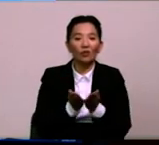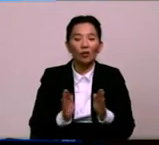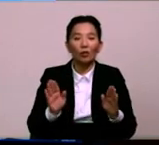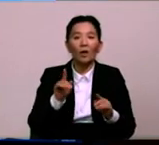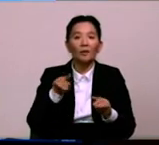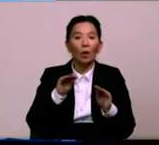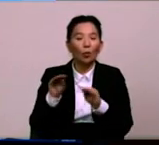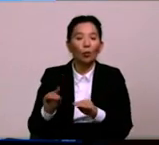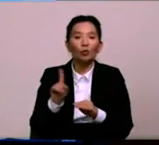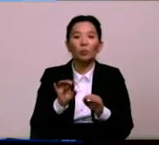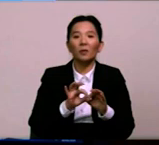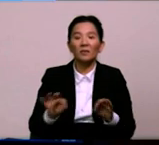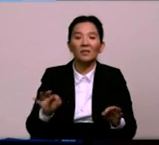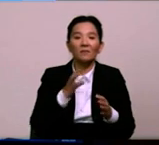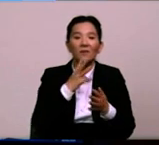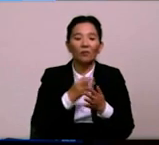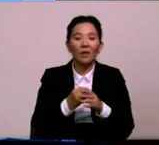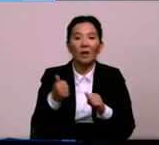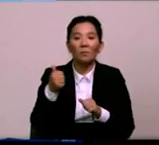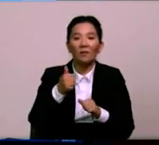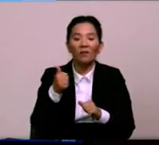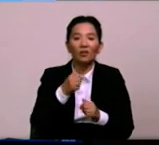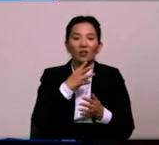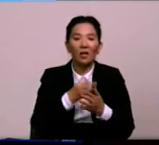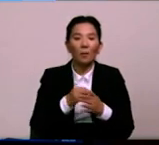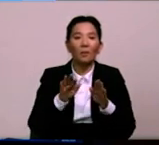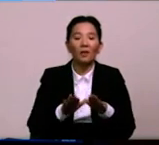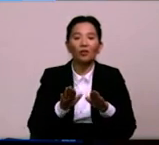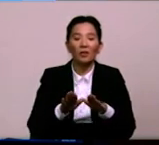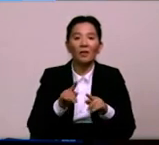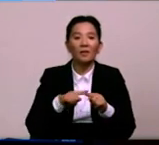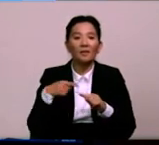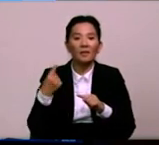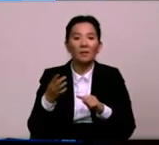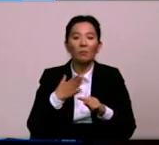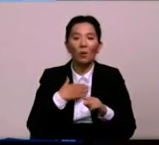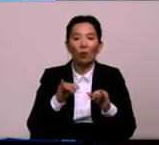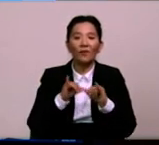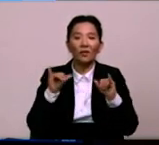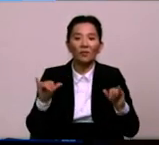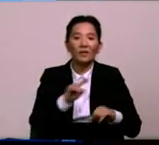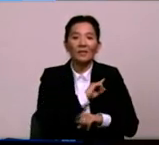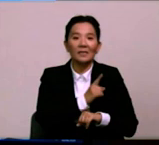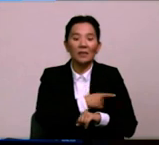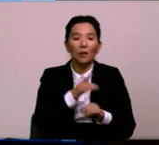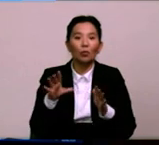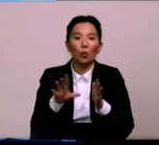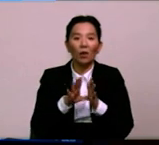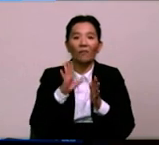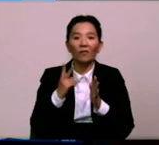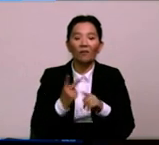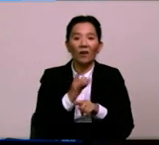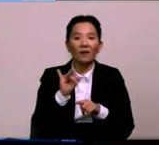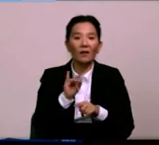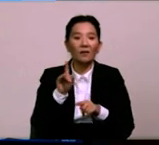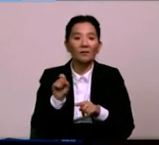чтобы проводник вернулся в свое первоначальное положение. Затем мы увеличим силу тока. В два раза